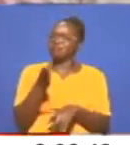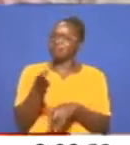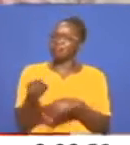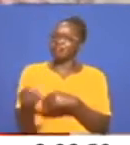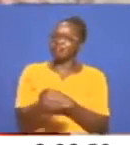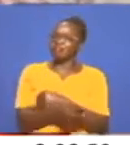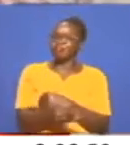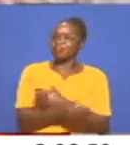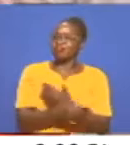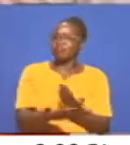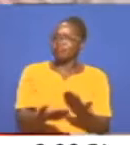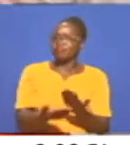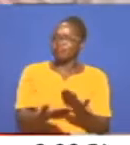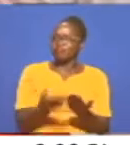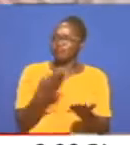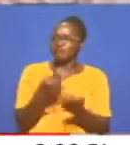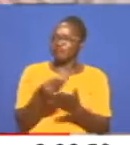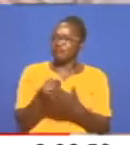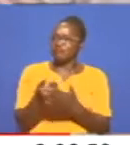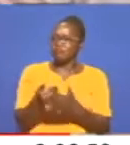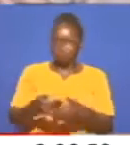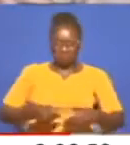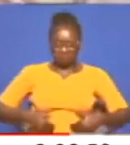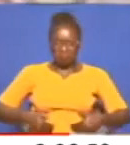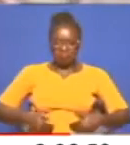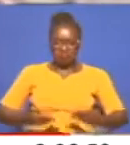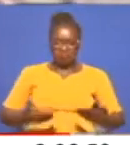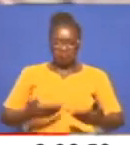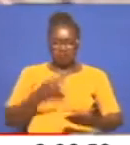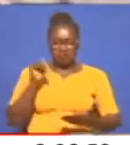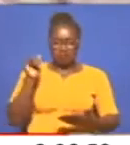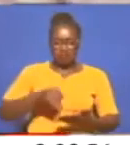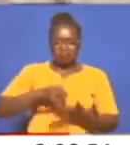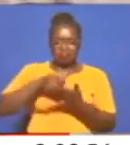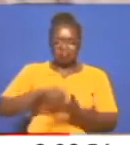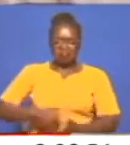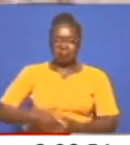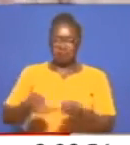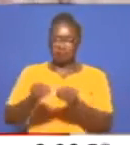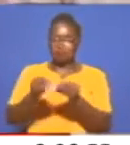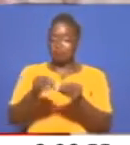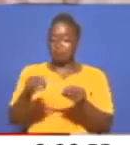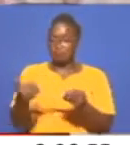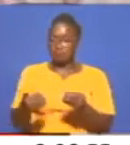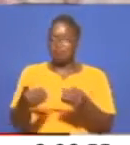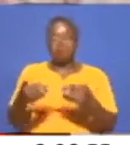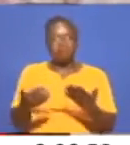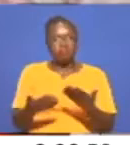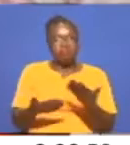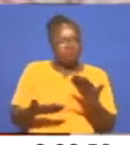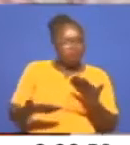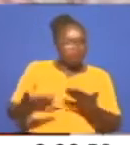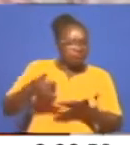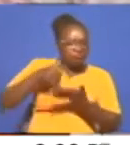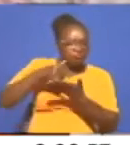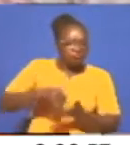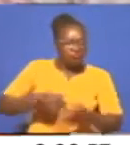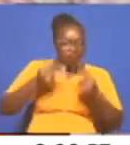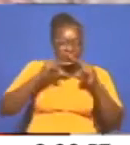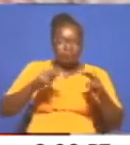hongo, kutoa pesa kwa vijana wetu ili wakafuruge mikutano ya wengine ama kufuruga amani, basi